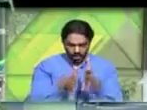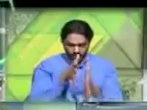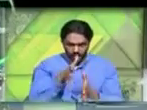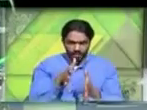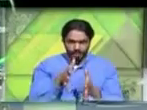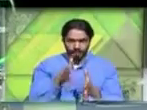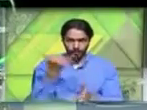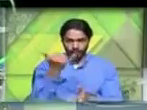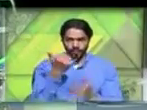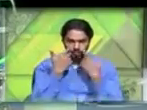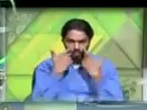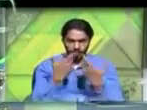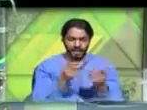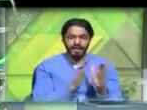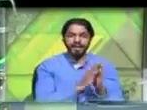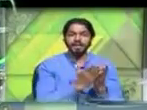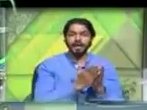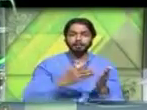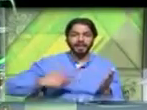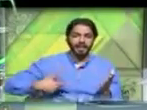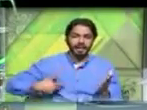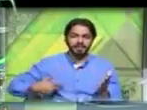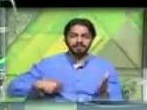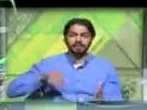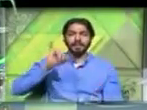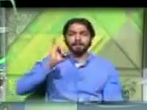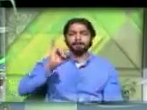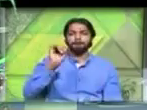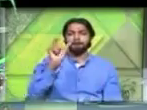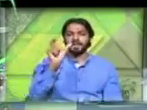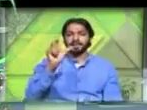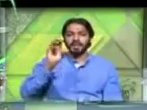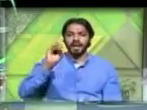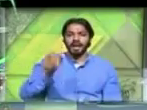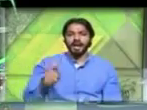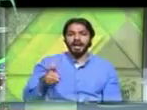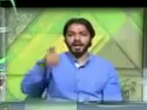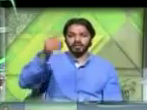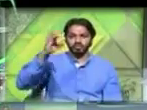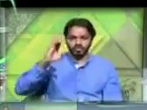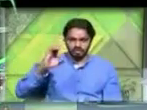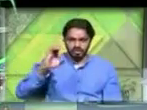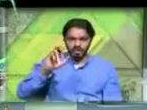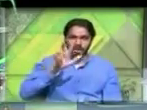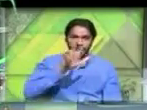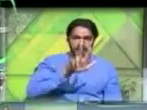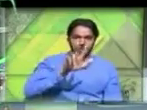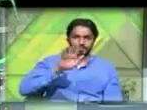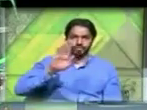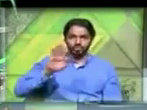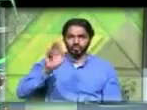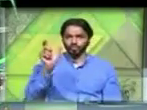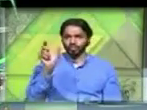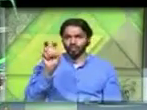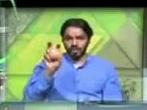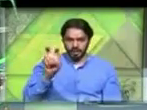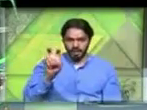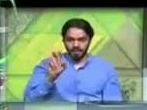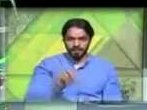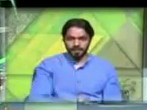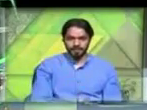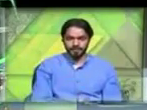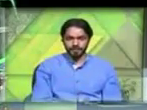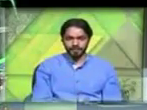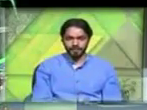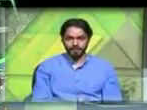في منهج السنة النبوية. نعم. لمن أراد أن يراجعه من أبنائنا وأخواننا في كتاب منهاج السنة النبوية.